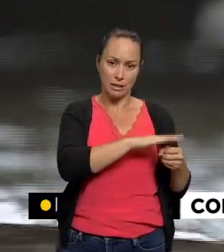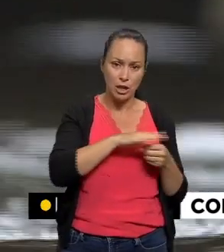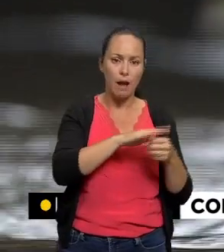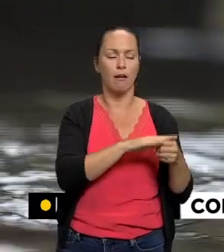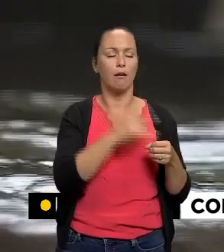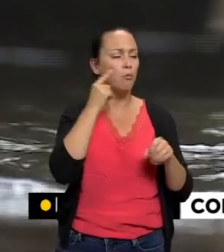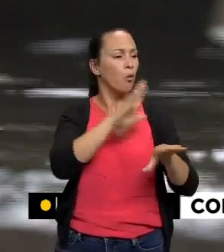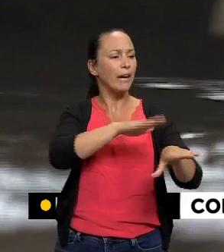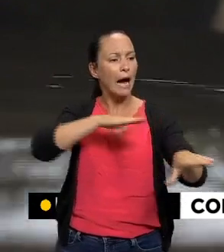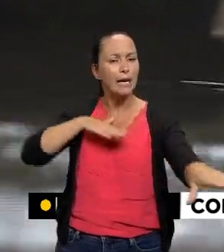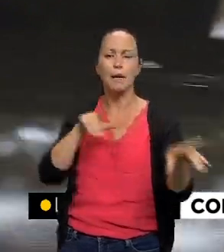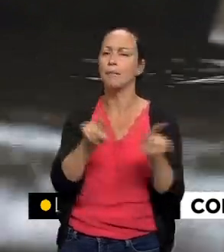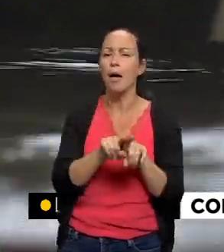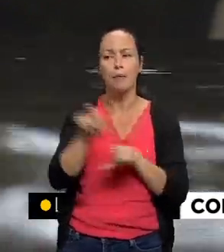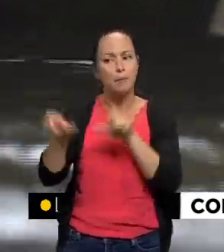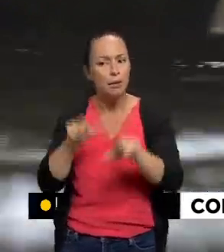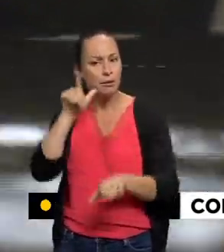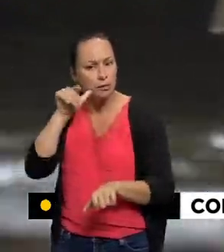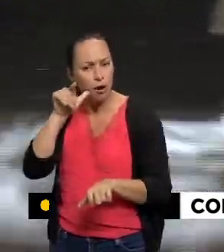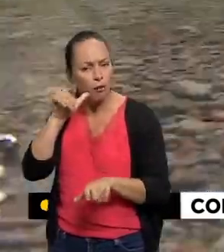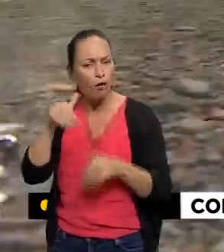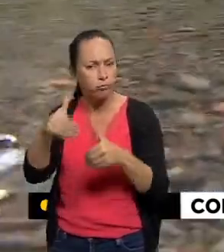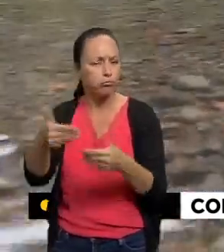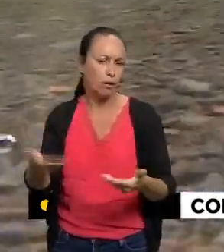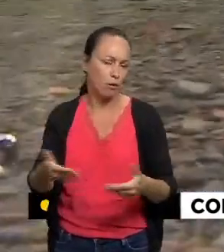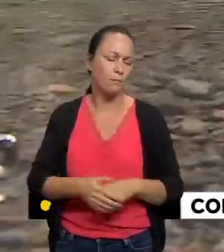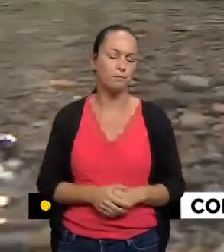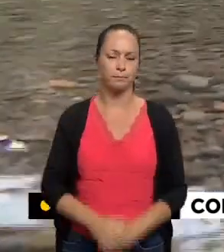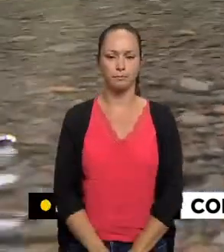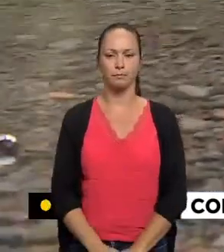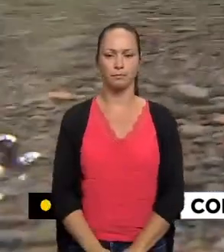qui s'est passé. Donc, je pense qu'ils vont faire des efforts maintenant. Et le